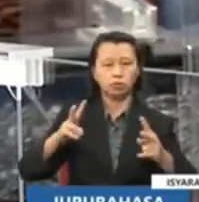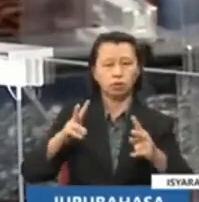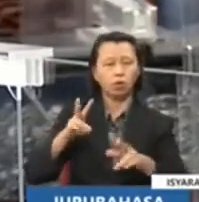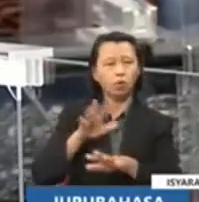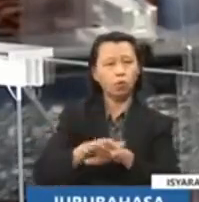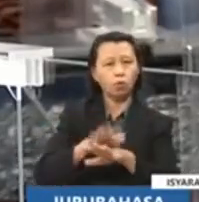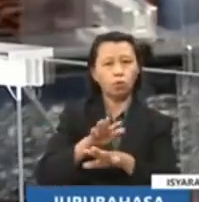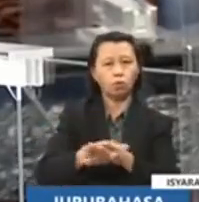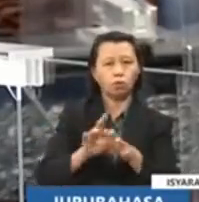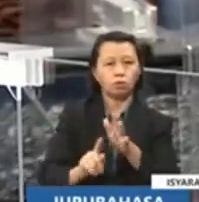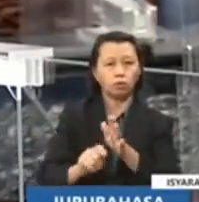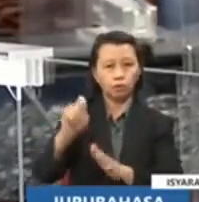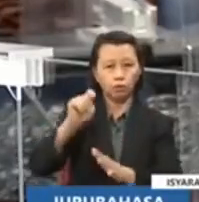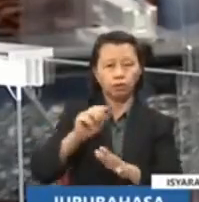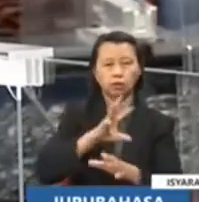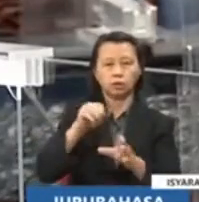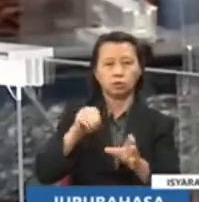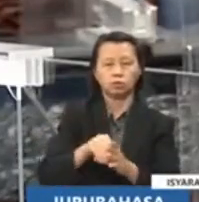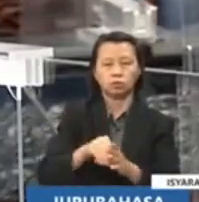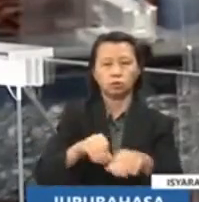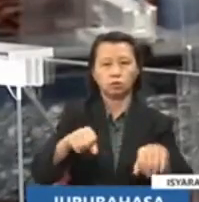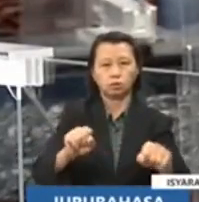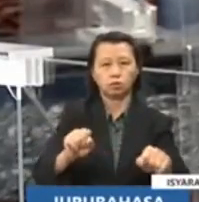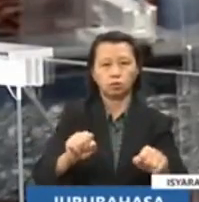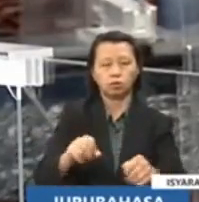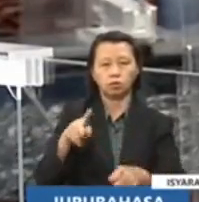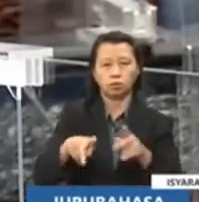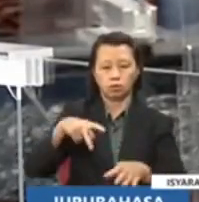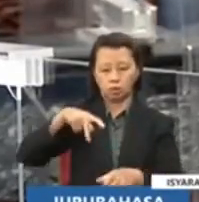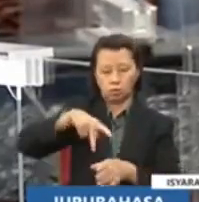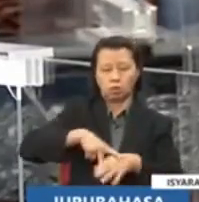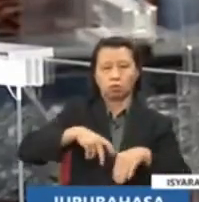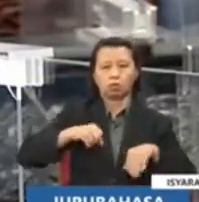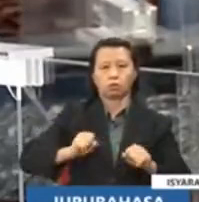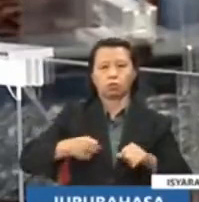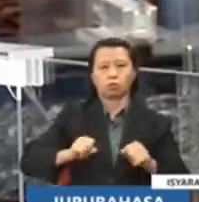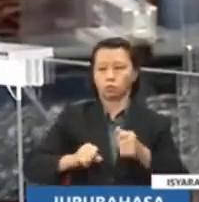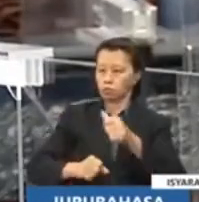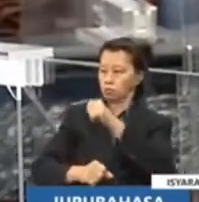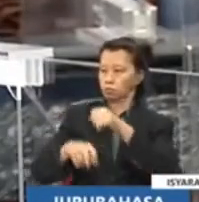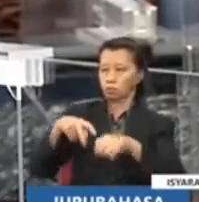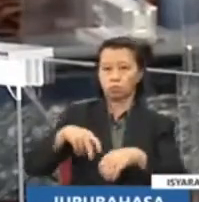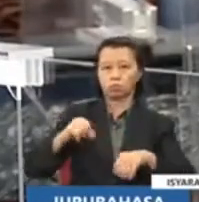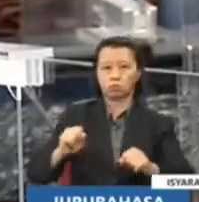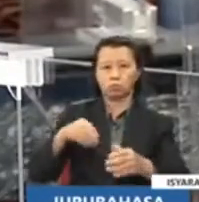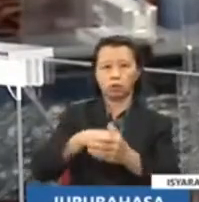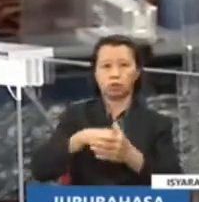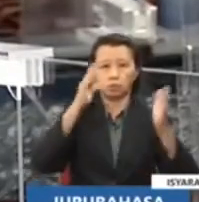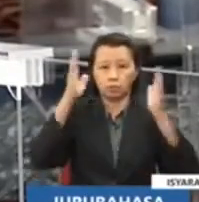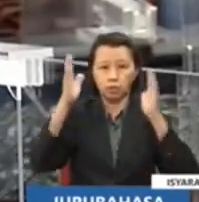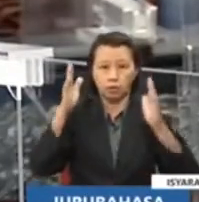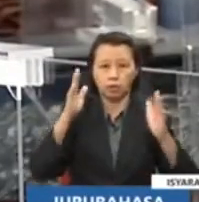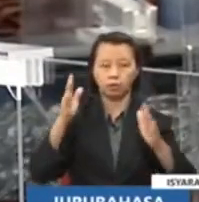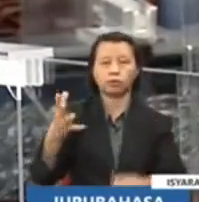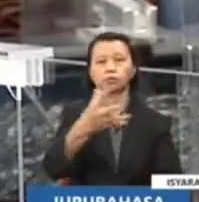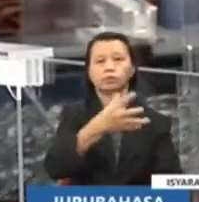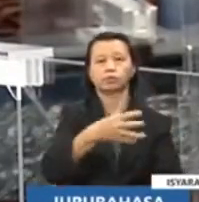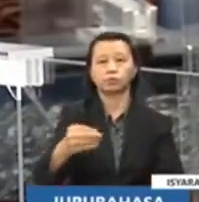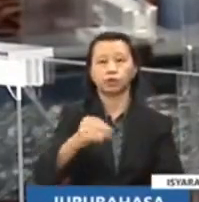tinggi melibatkan penumpang dan pembonceng motosikal di Malaysia. Selain